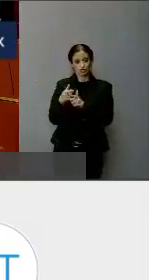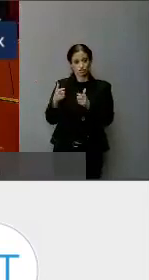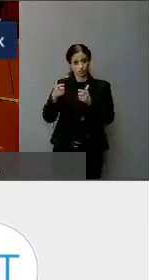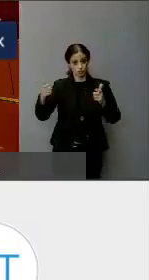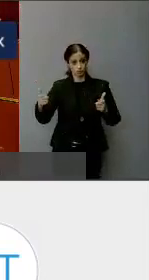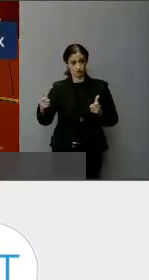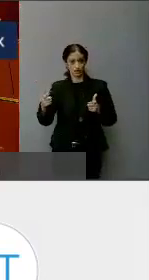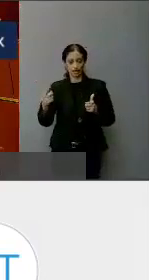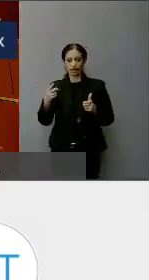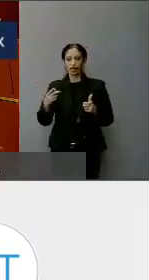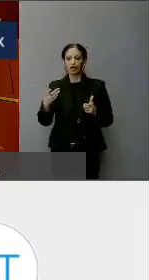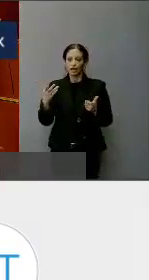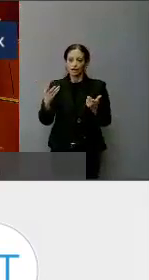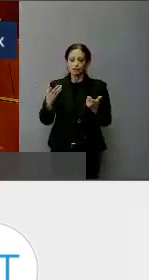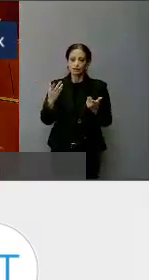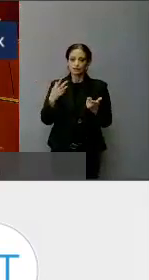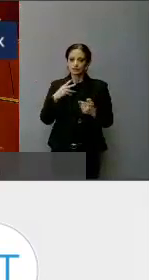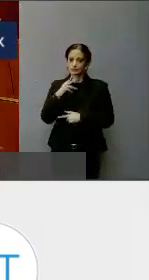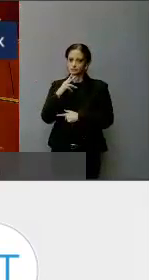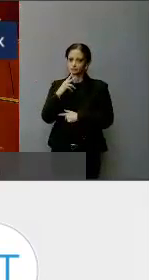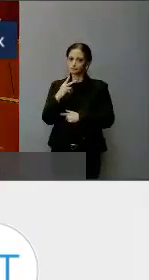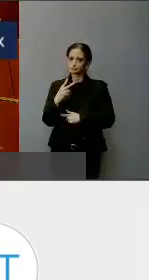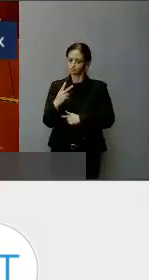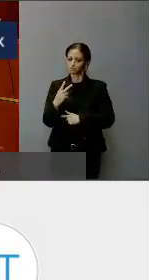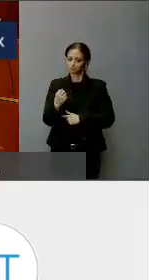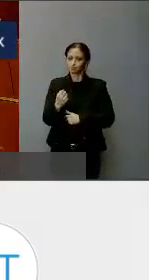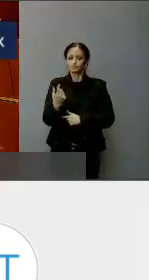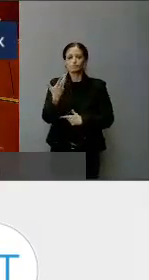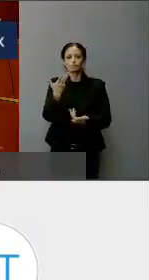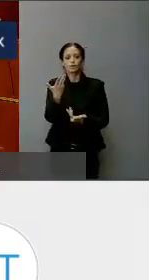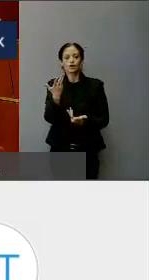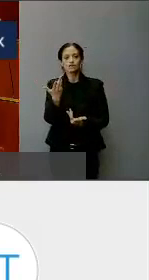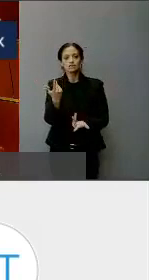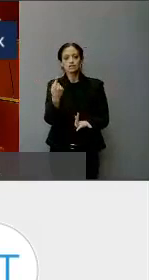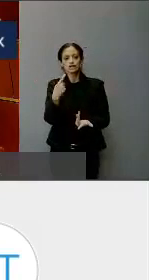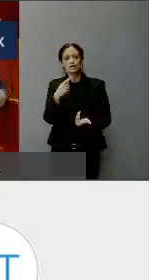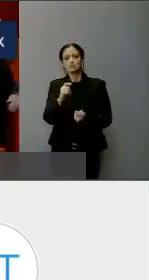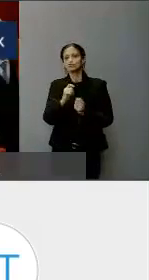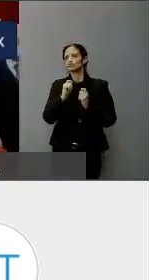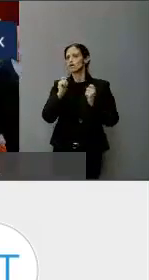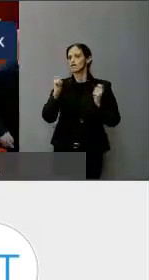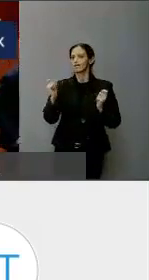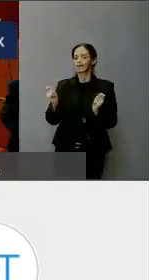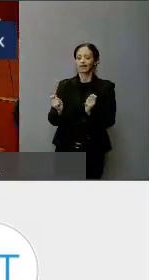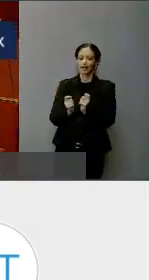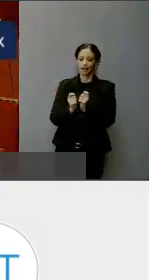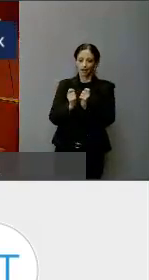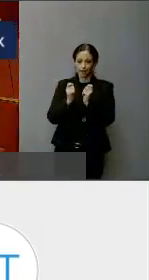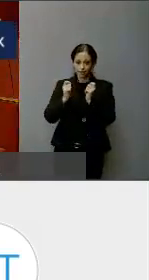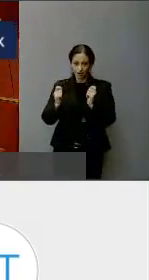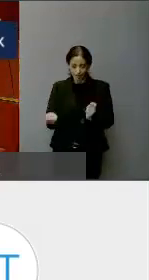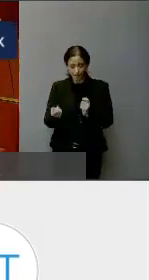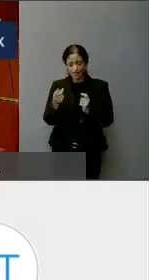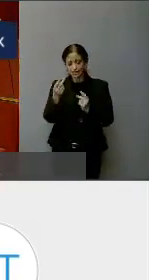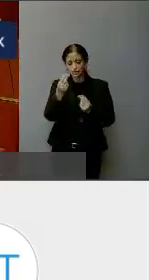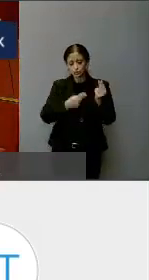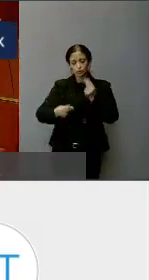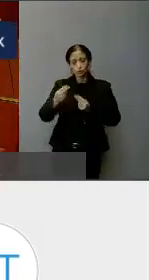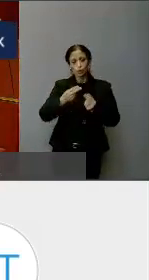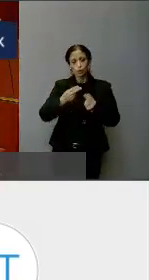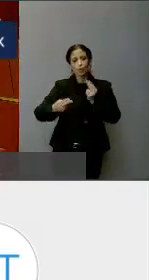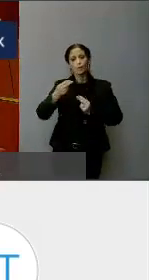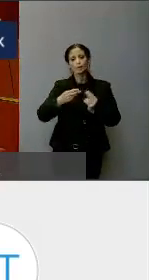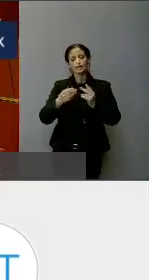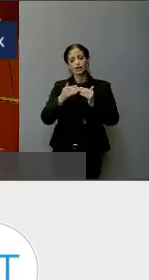si è espressa in modo molto duro dice in generale con riferimento a tutti gli strumenti di pianificazione di livello metropolitano